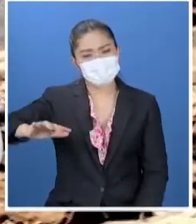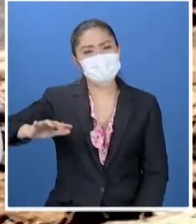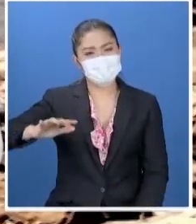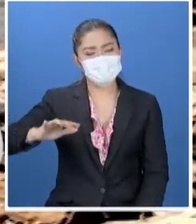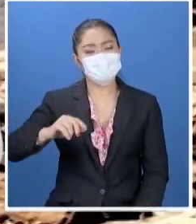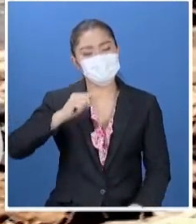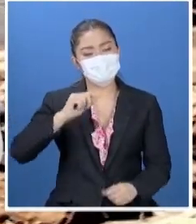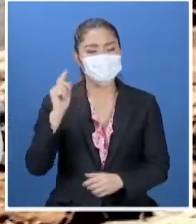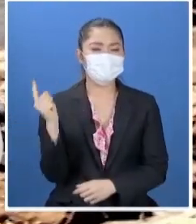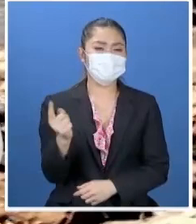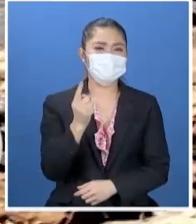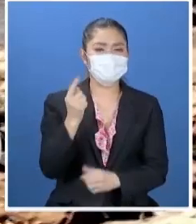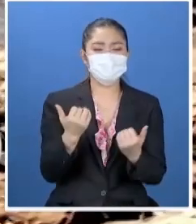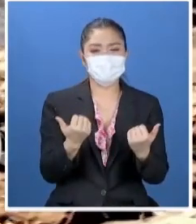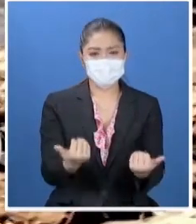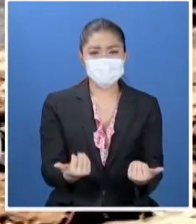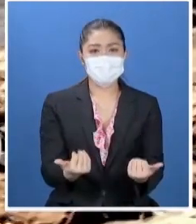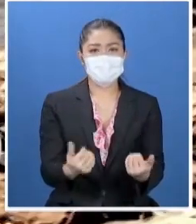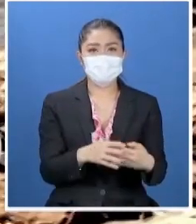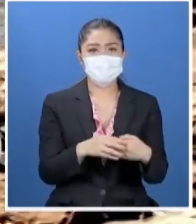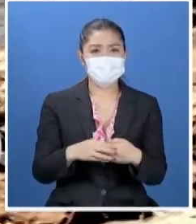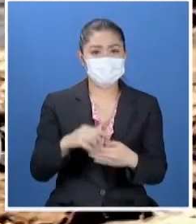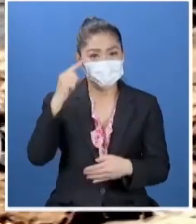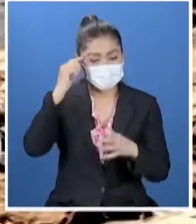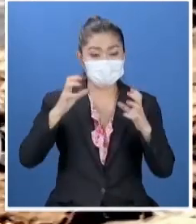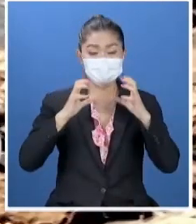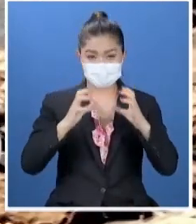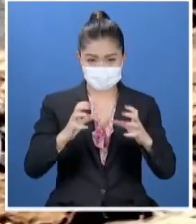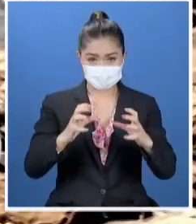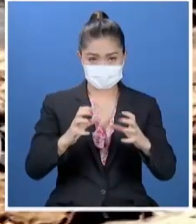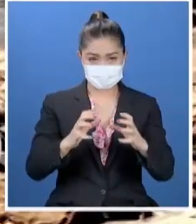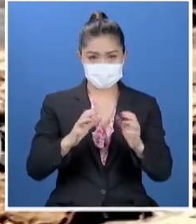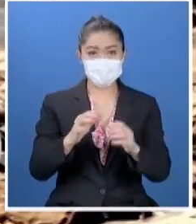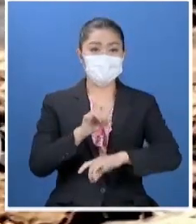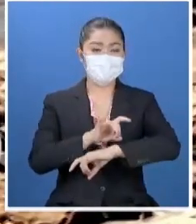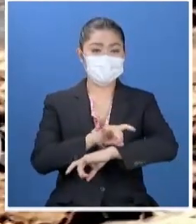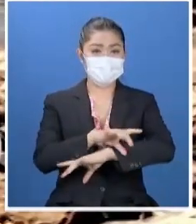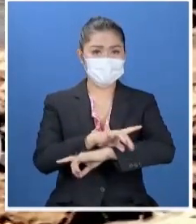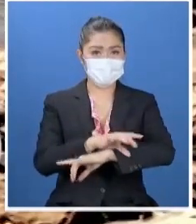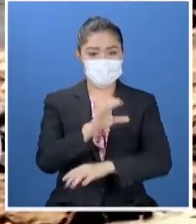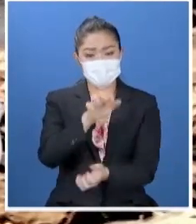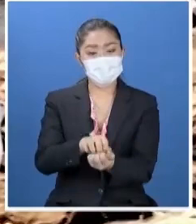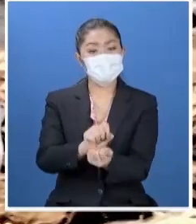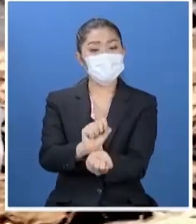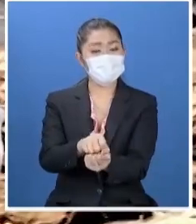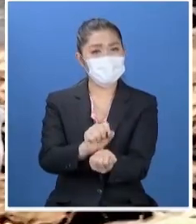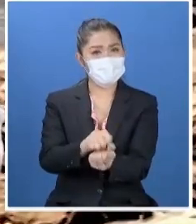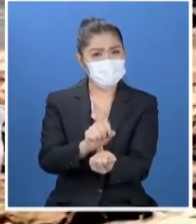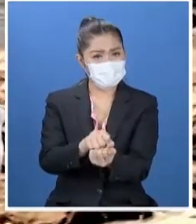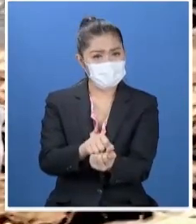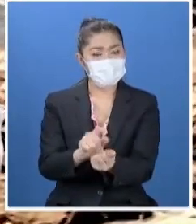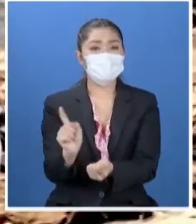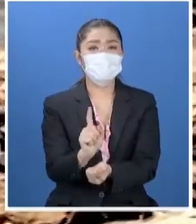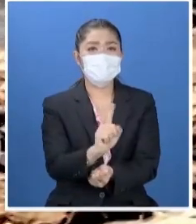าดกันเลยแล้วกันนะคะพาคุณผู้ชมมาที่หัวหินชะอำค่ะจะพามาหาหอยกันค่ะหอยเต็มเลยนะค